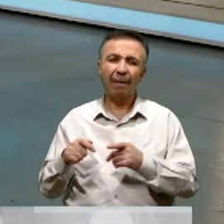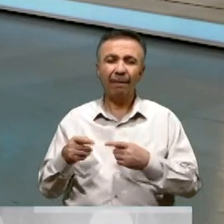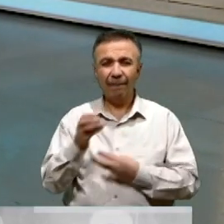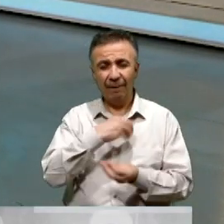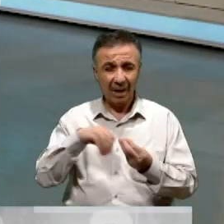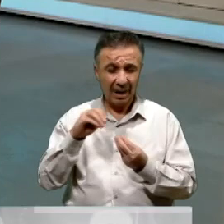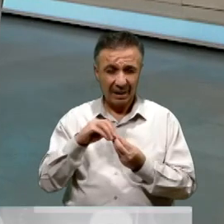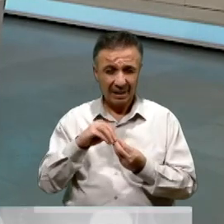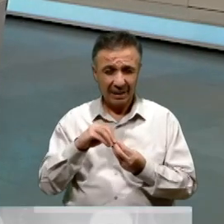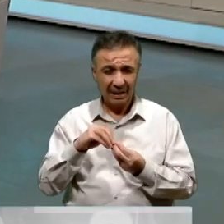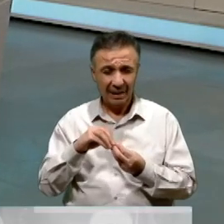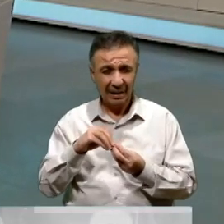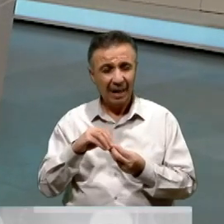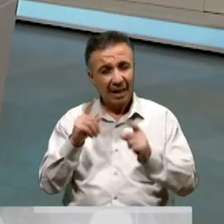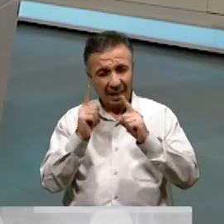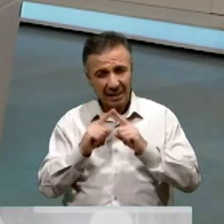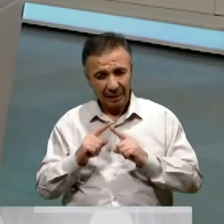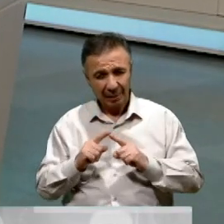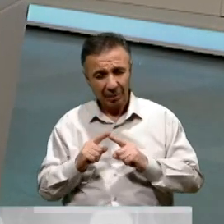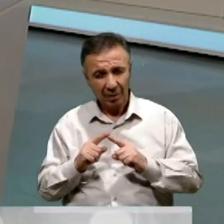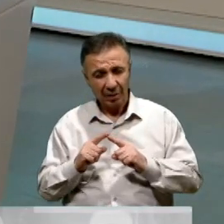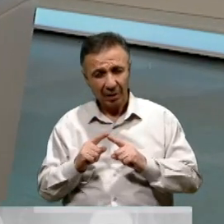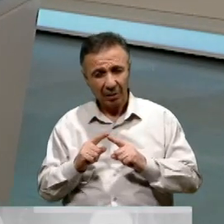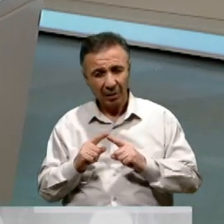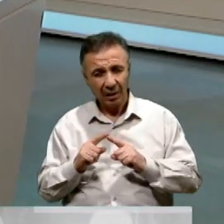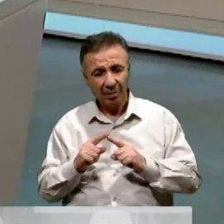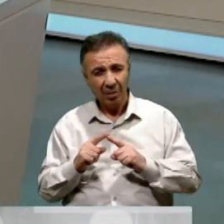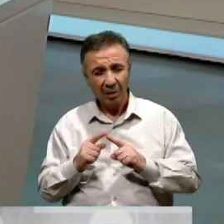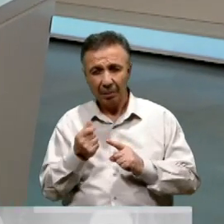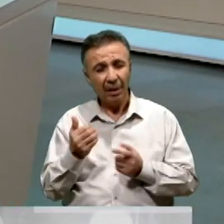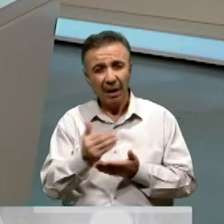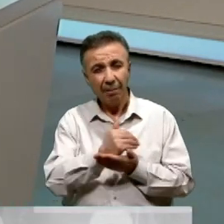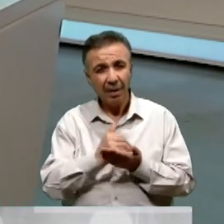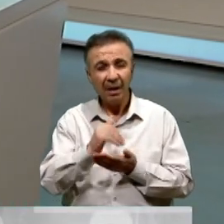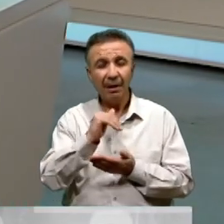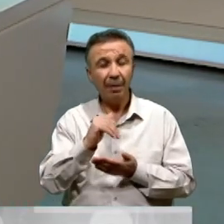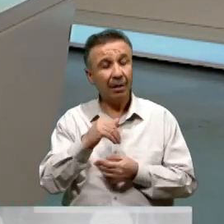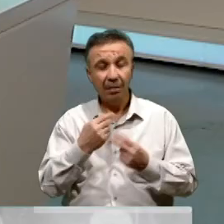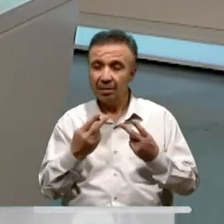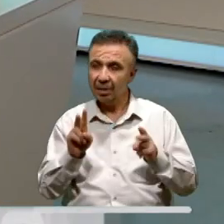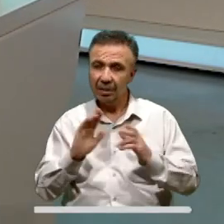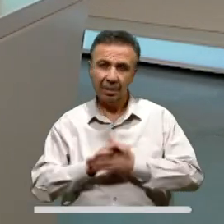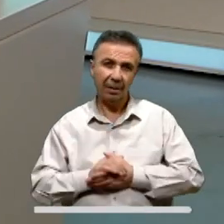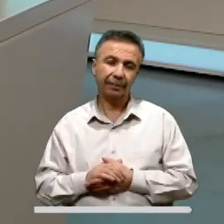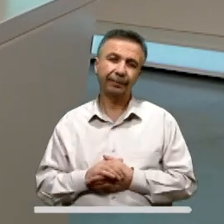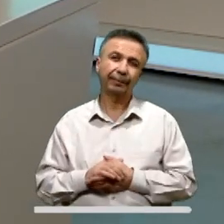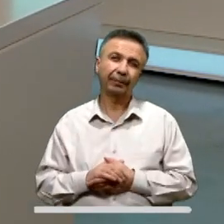üzerinden nemalandırılması yapılan tasarruf sistemleri ise caiz değildir. Evet, ölçümüz sizin anlattığınız gibi olacak. Evet.